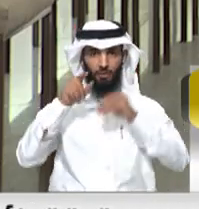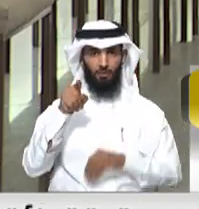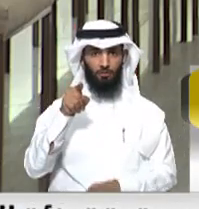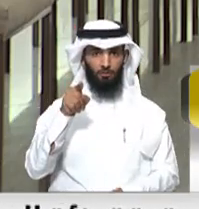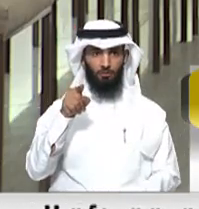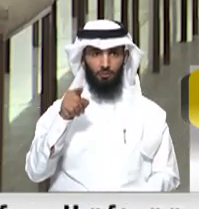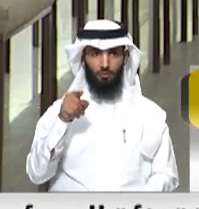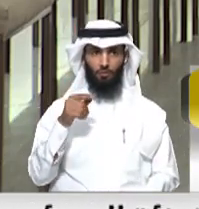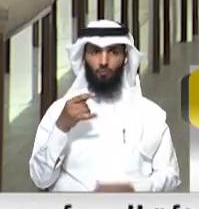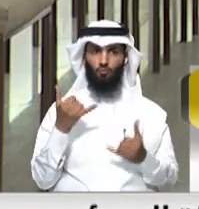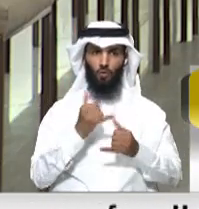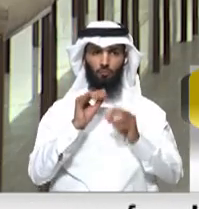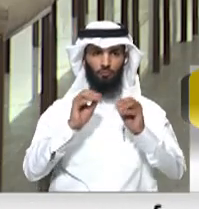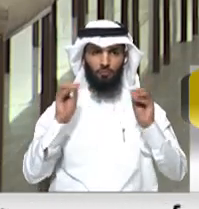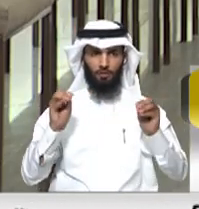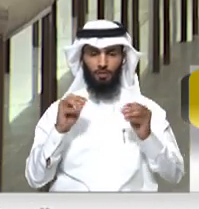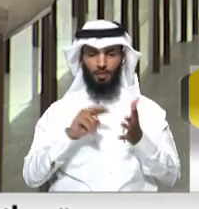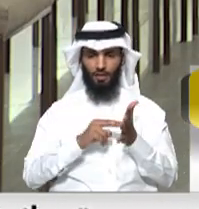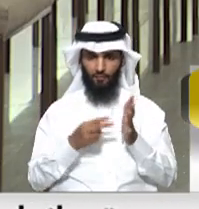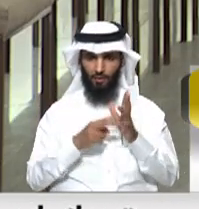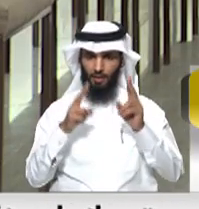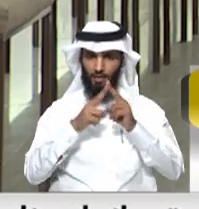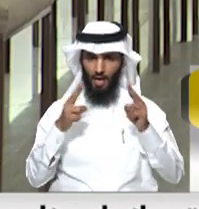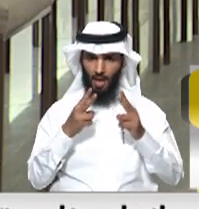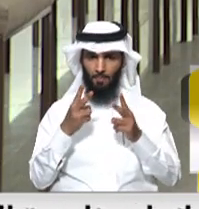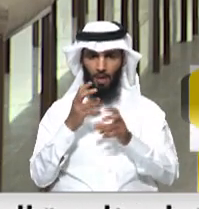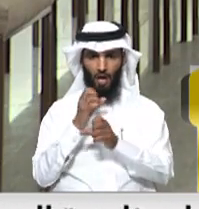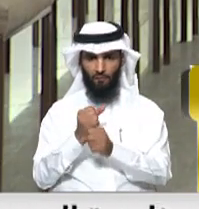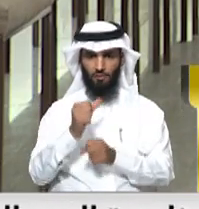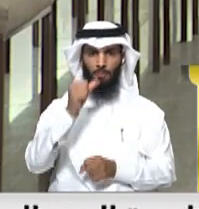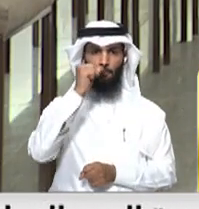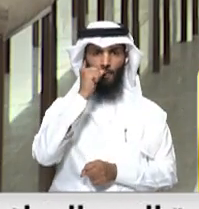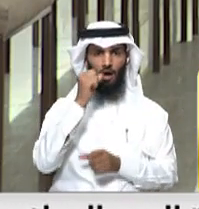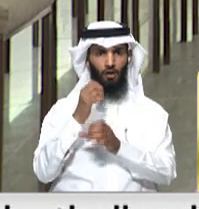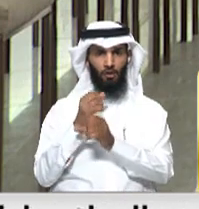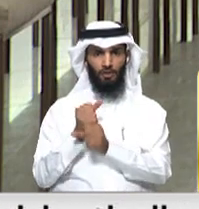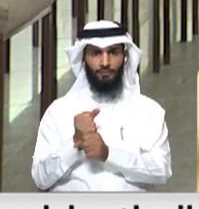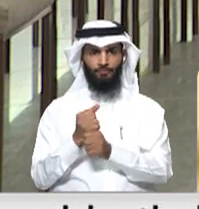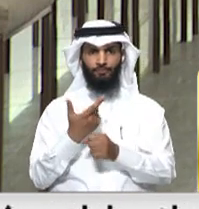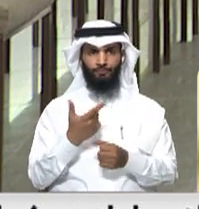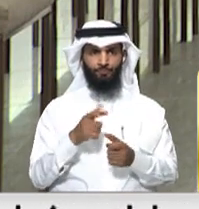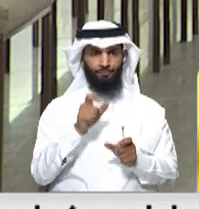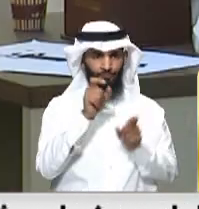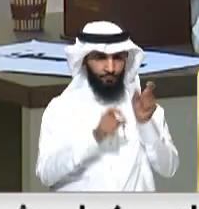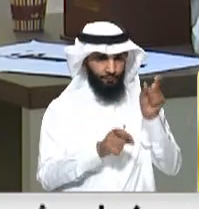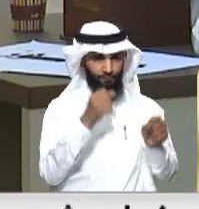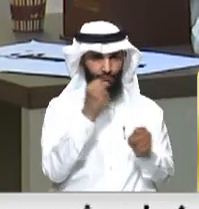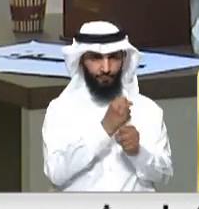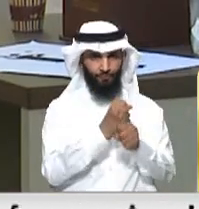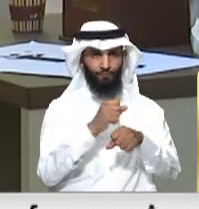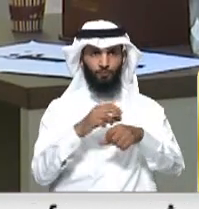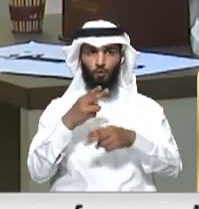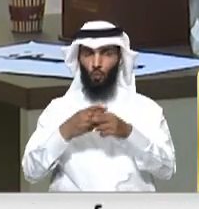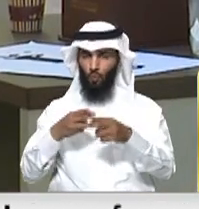جدا في ترشيد استهلاك الكهرباء والماء، والأخوة العملاء والمواطنين يقع على عاتقهم